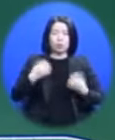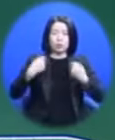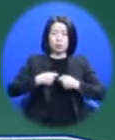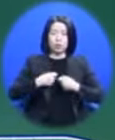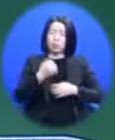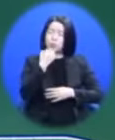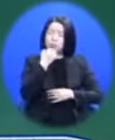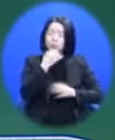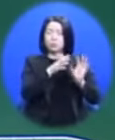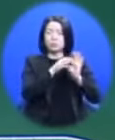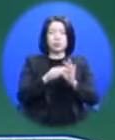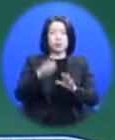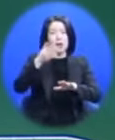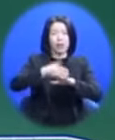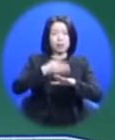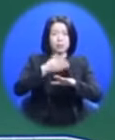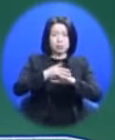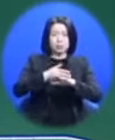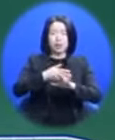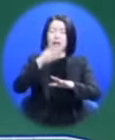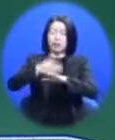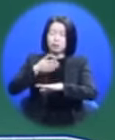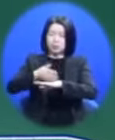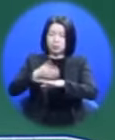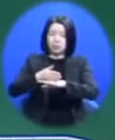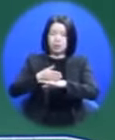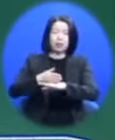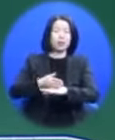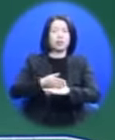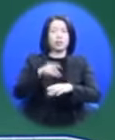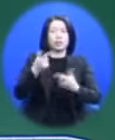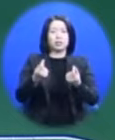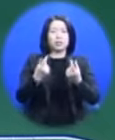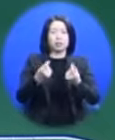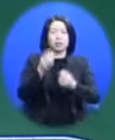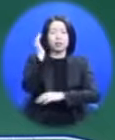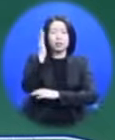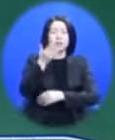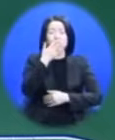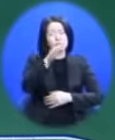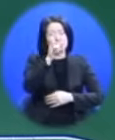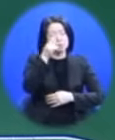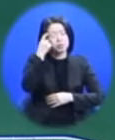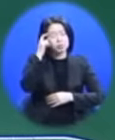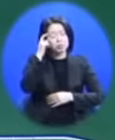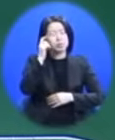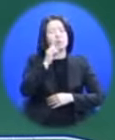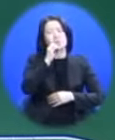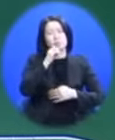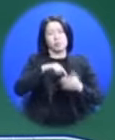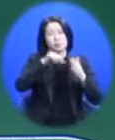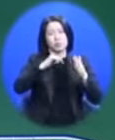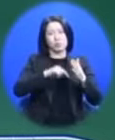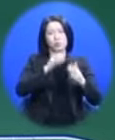웃으면서 감사합니다, 감사합니다 이렇게 이야기할 수 있어 라고 말하고